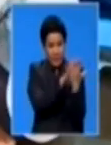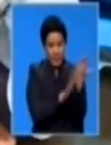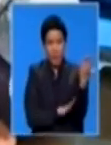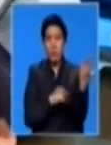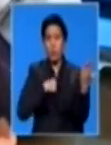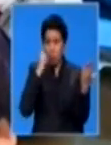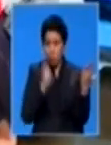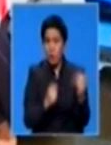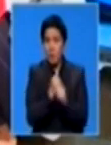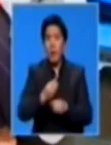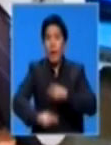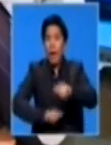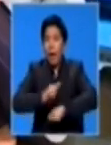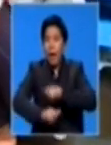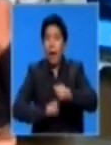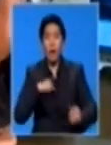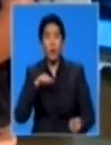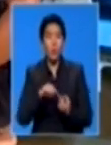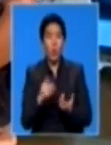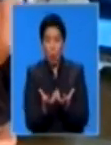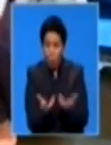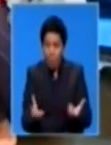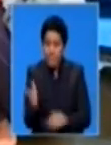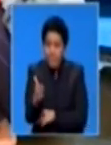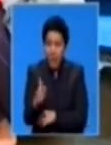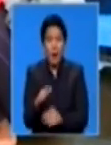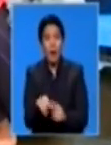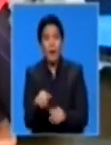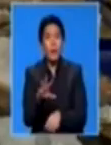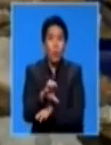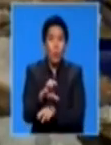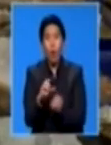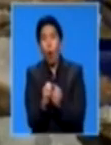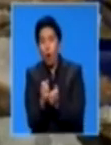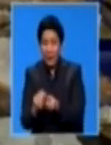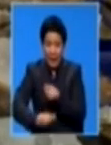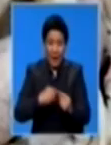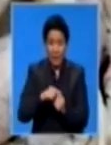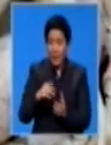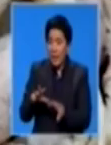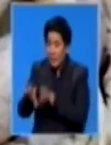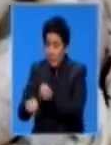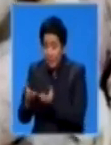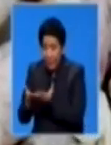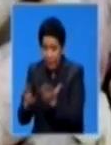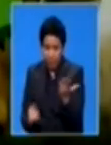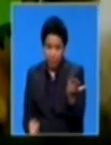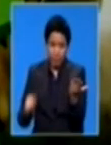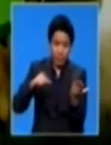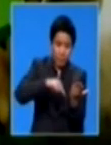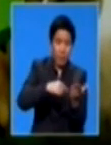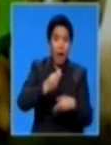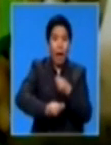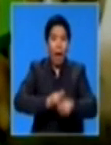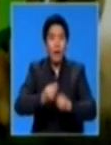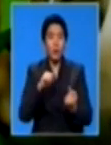เพราะว่าการค้าขายผลิตภัณฑ์ผลิตผลทางการประมงนั้นก็ต้องมาขายบนฝั่งทั้งหมดอ่ะโดยเฉพาะในประเทศไทยมีทั้